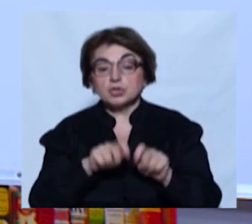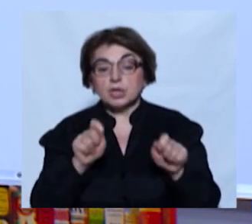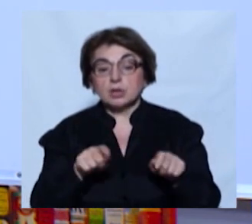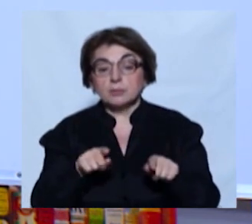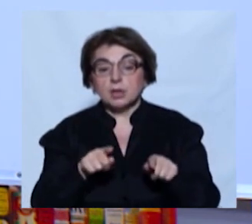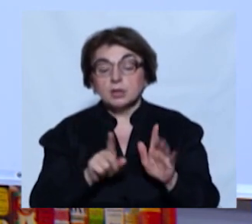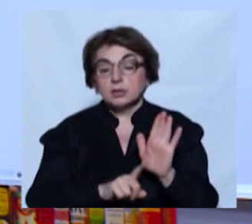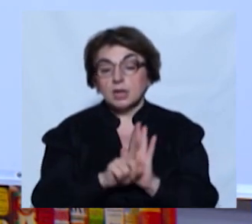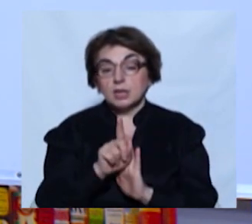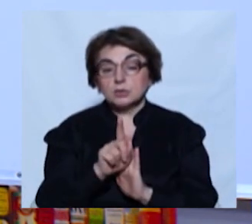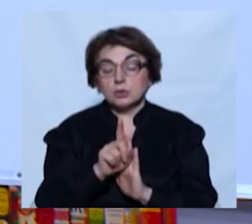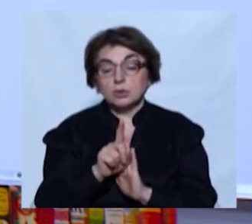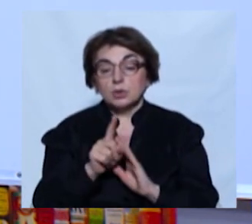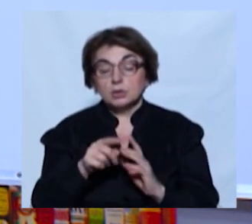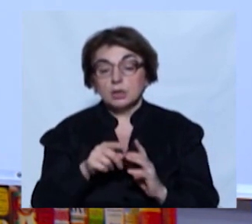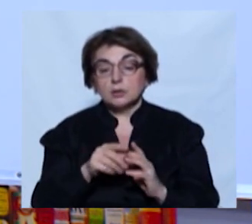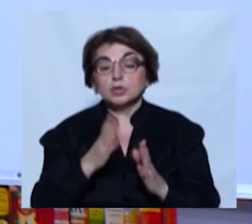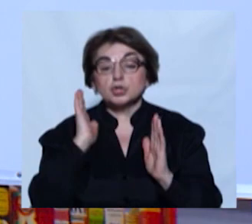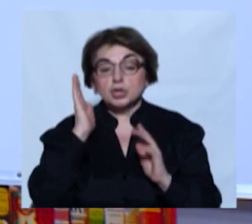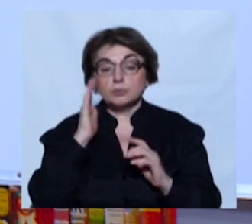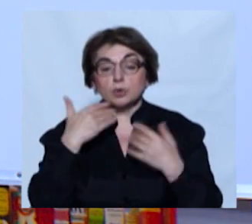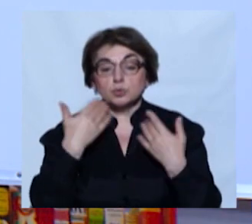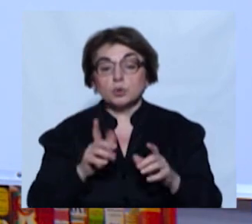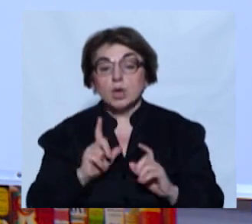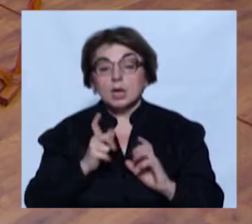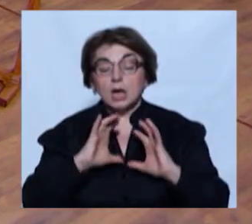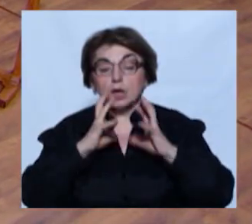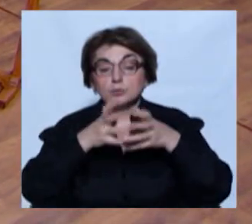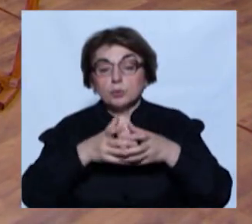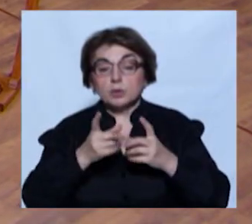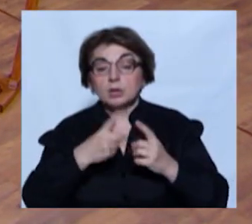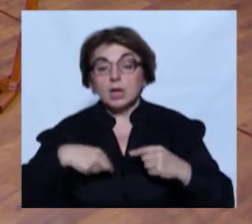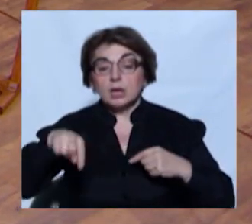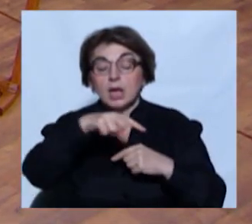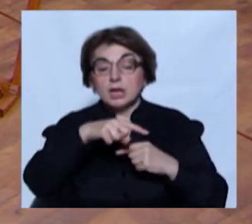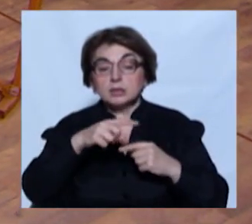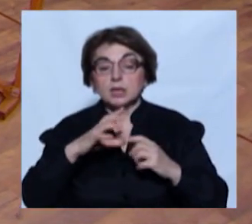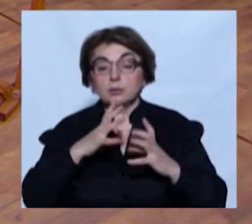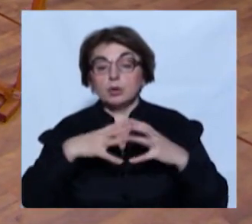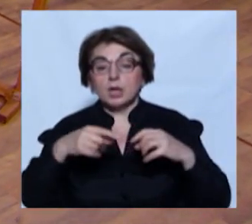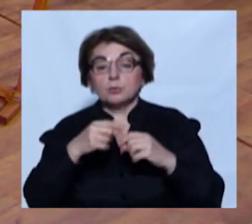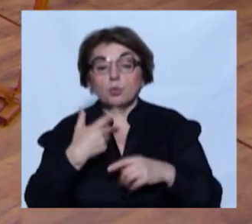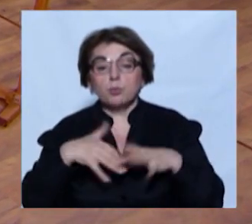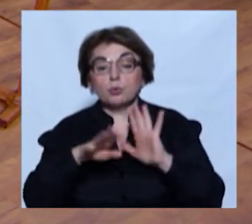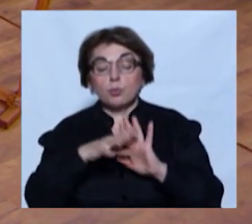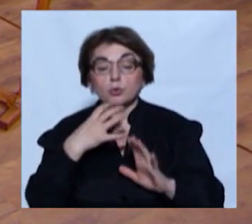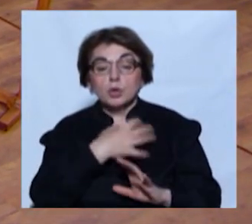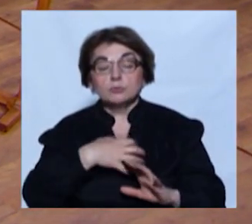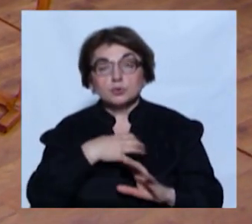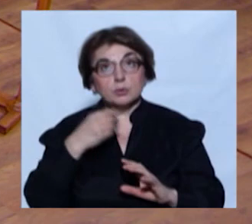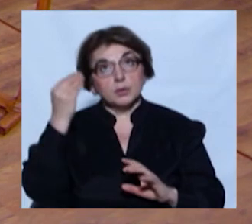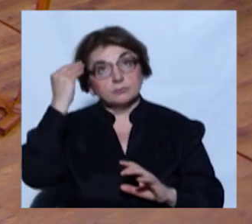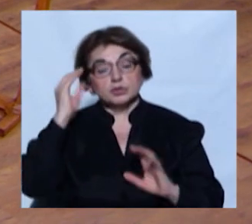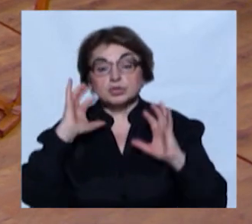ამ მიმართულებისთვის საწყისი ჩაეყარა და შემდგომში უკვე გაეროს და გაერთიანებული ერების ორგანიზაციას უფრო სერიოზულად ემუშავათ